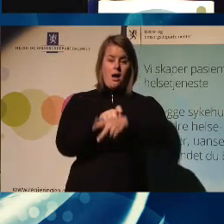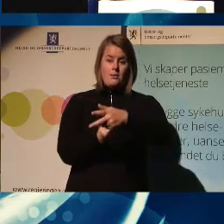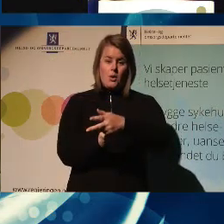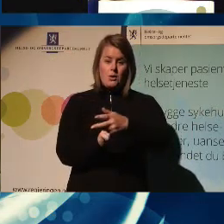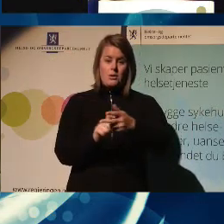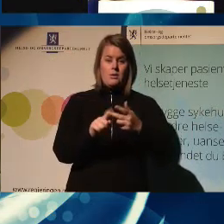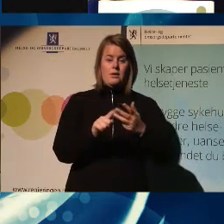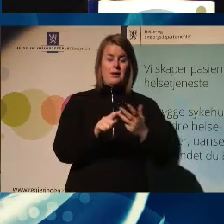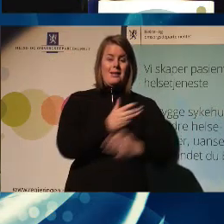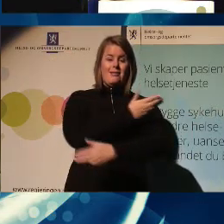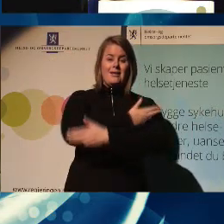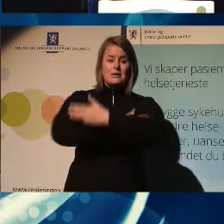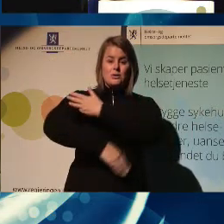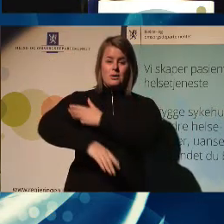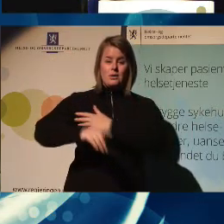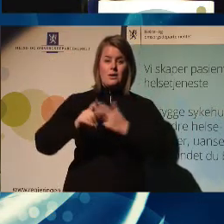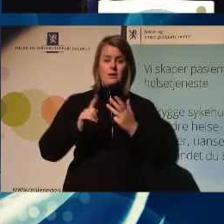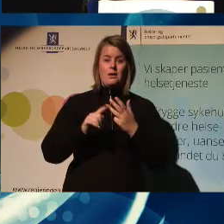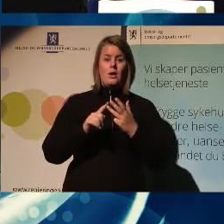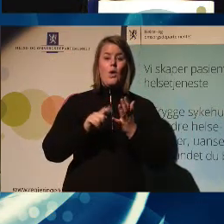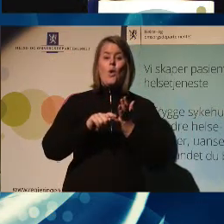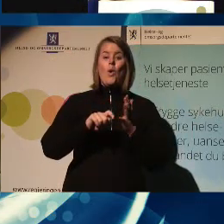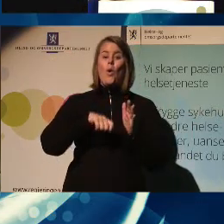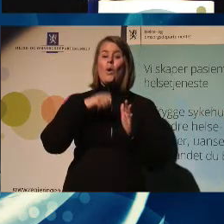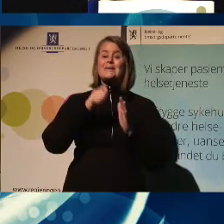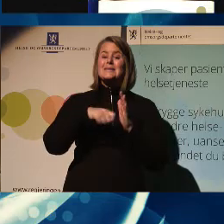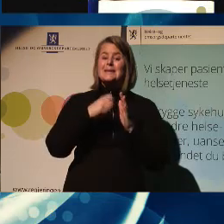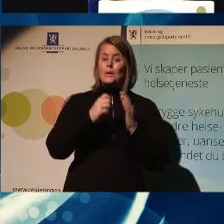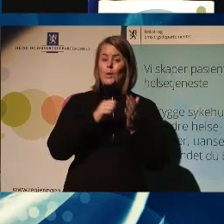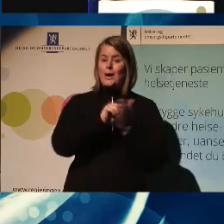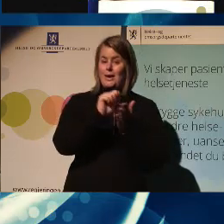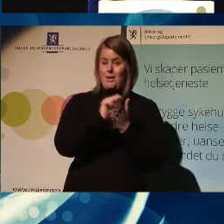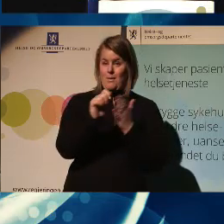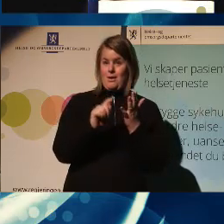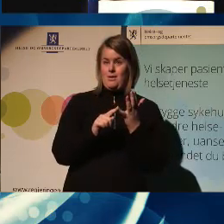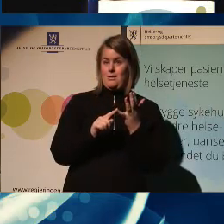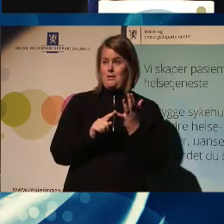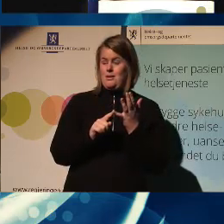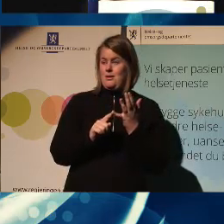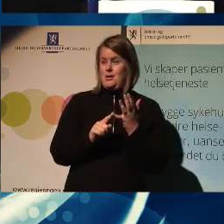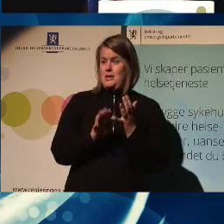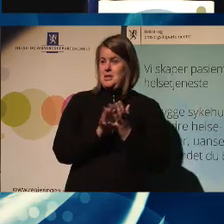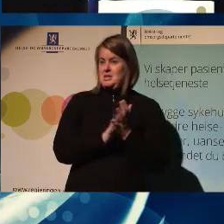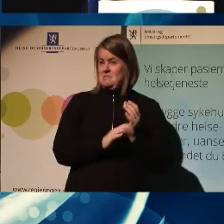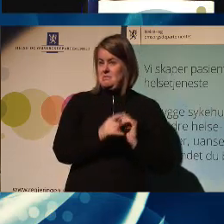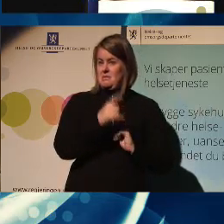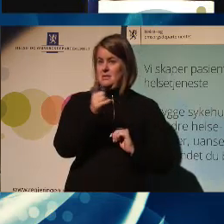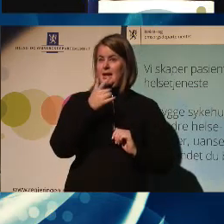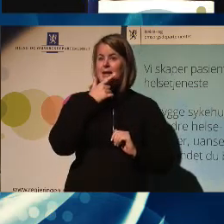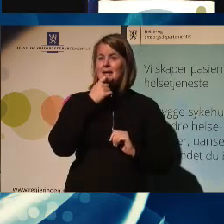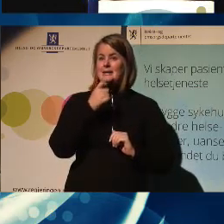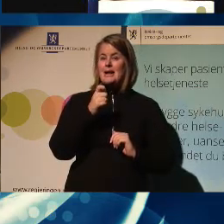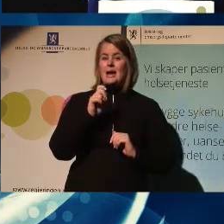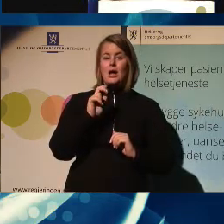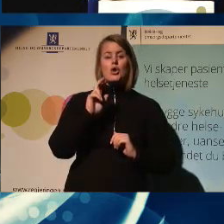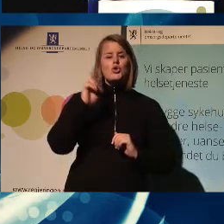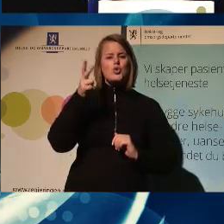vi har lagt t-skjorter og kinoreklame. Dere kjenner vel alle til Gullfisken, som